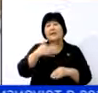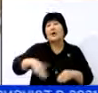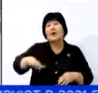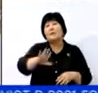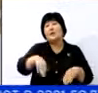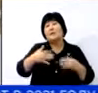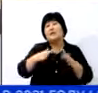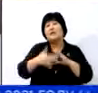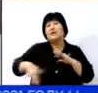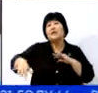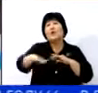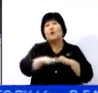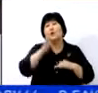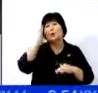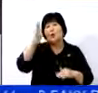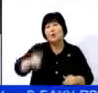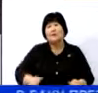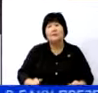перед сельской